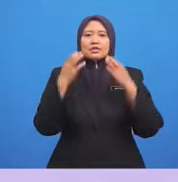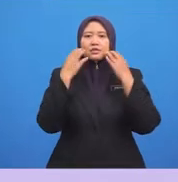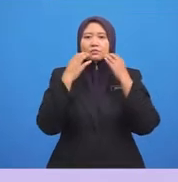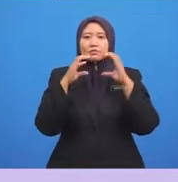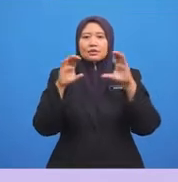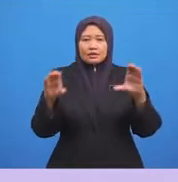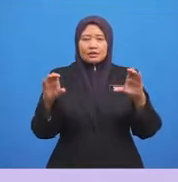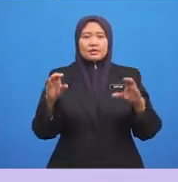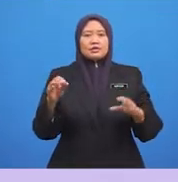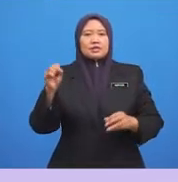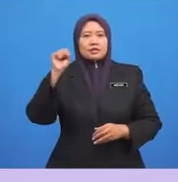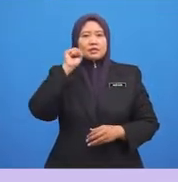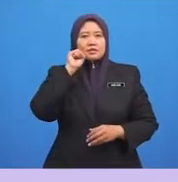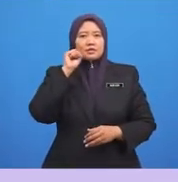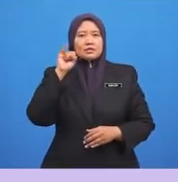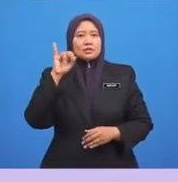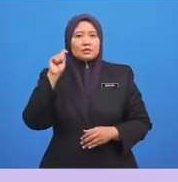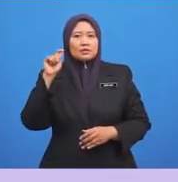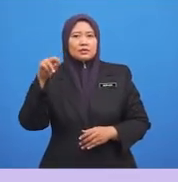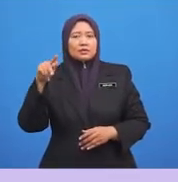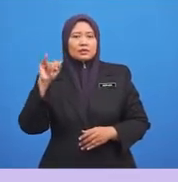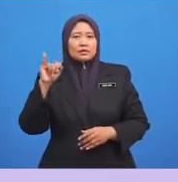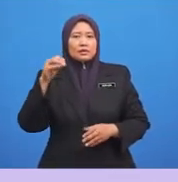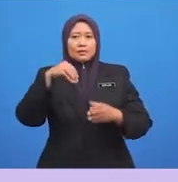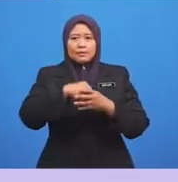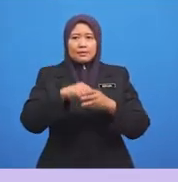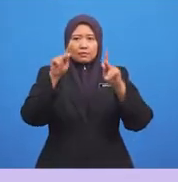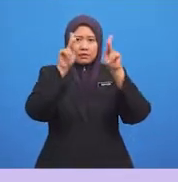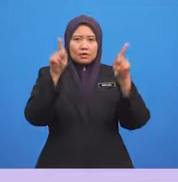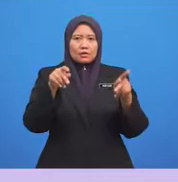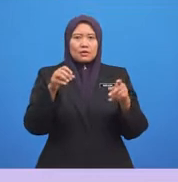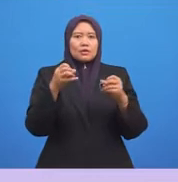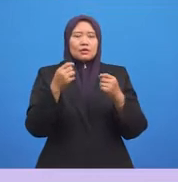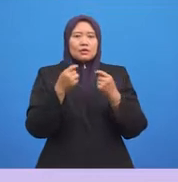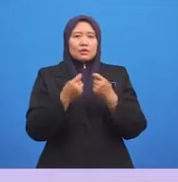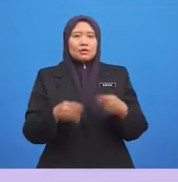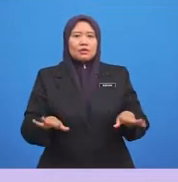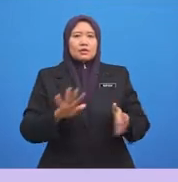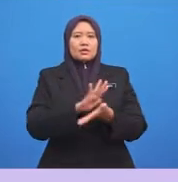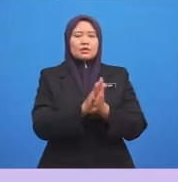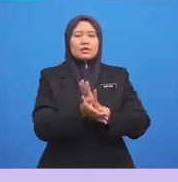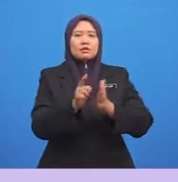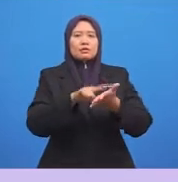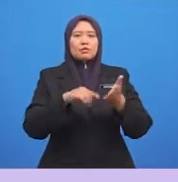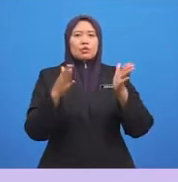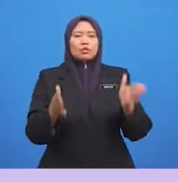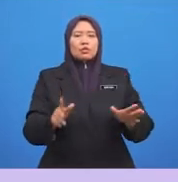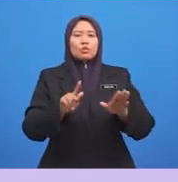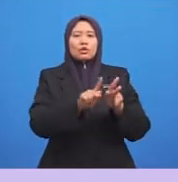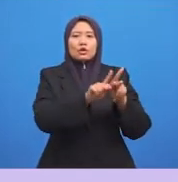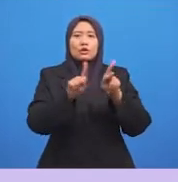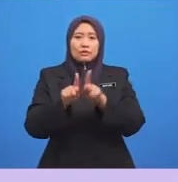Kecemerlangan Siti dalam peperiksaan telah menjadi apa orang kampungnya? A, buah